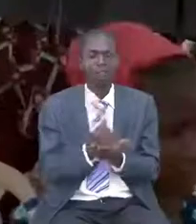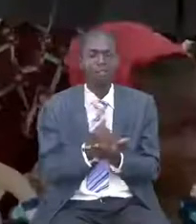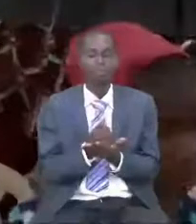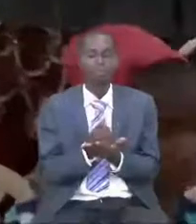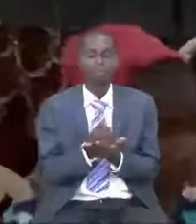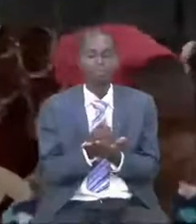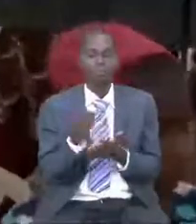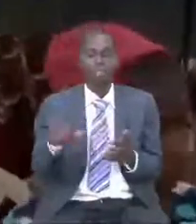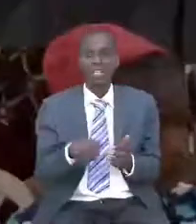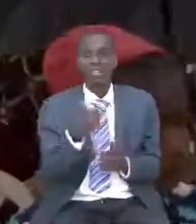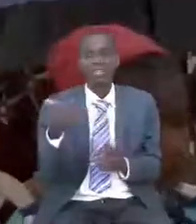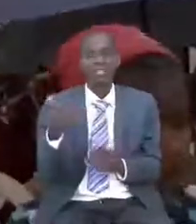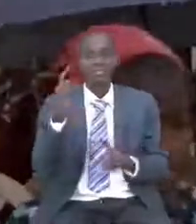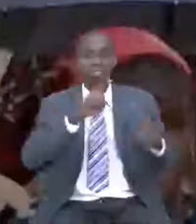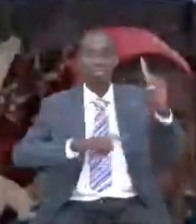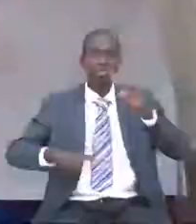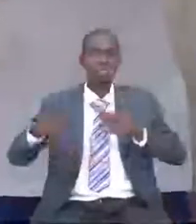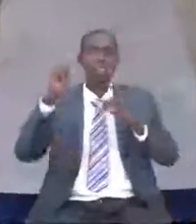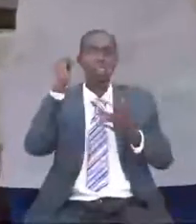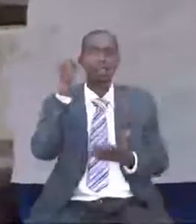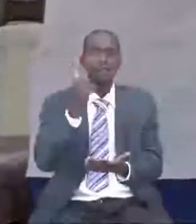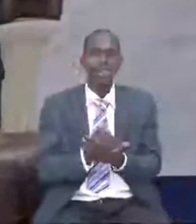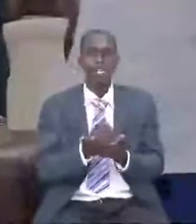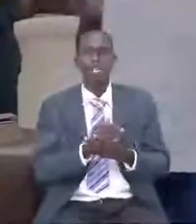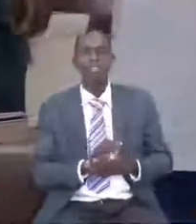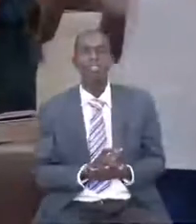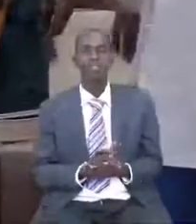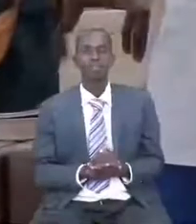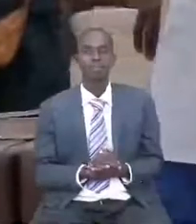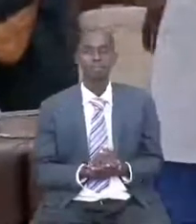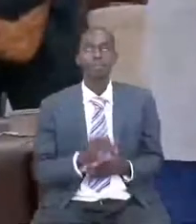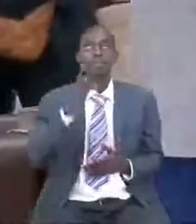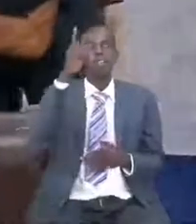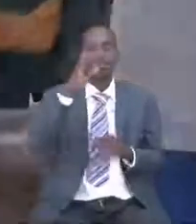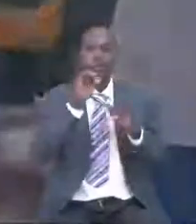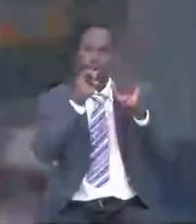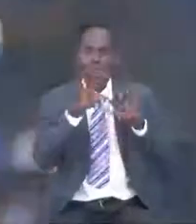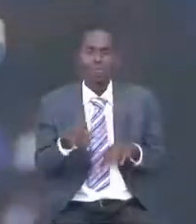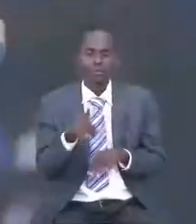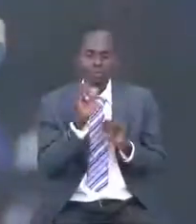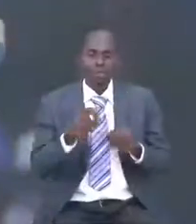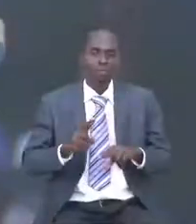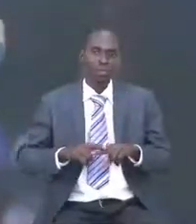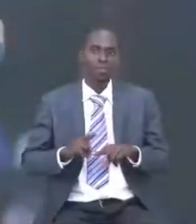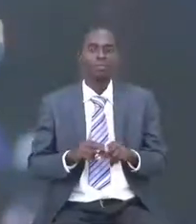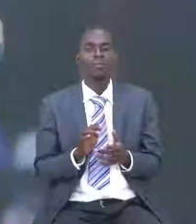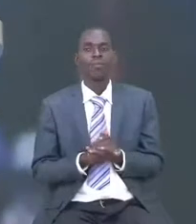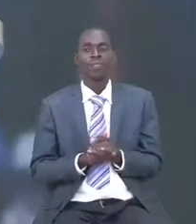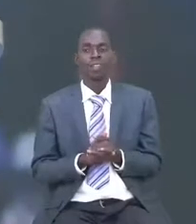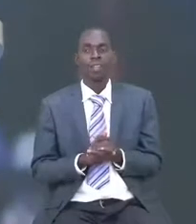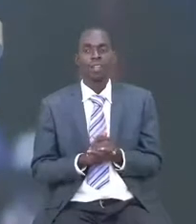Un autre Amen. Que Dieu vous bénisse pour vous asseoir. Comme vous le